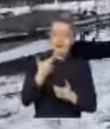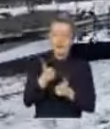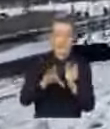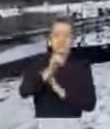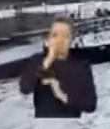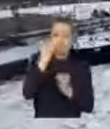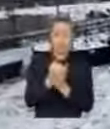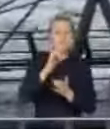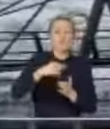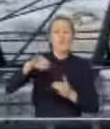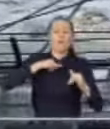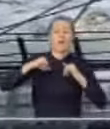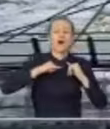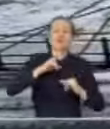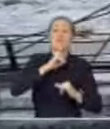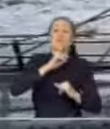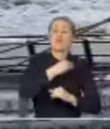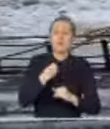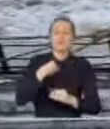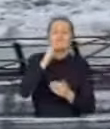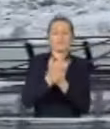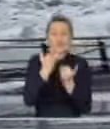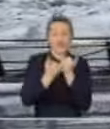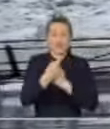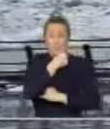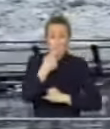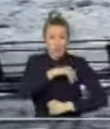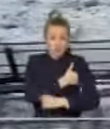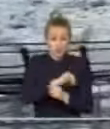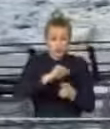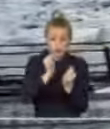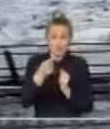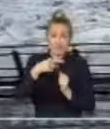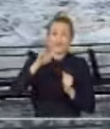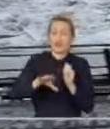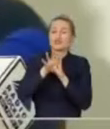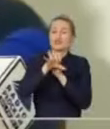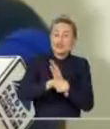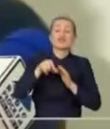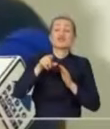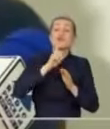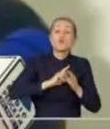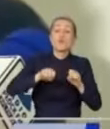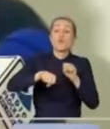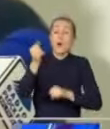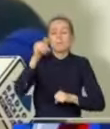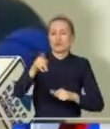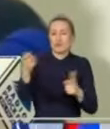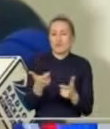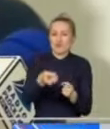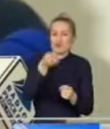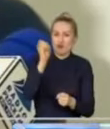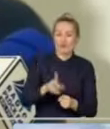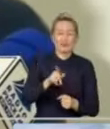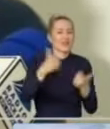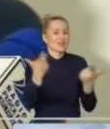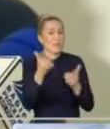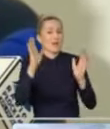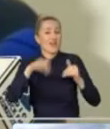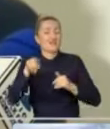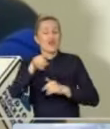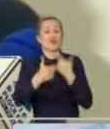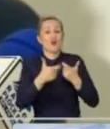tak niskich temperaturach mogłoby to przynieść więcej szkody niż pożytku. Istnieje niebezpieczeństwo, że to, co połamaliśmy, za chwilę zostanie